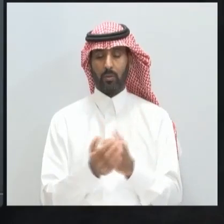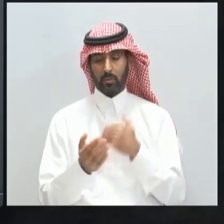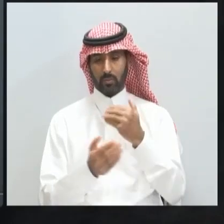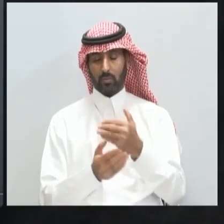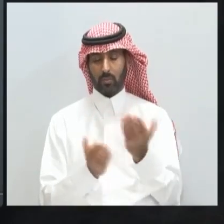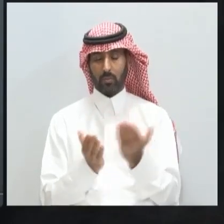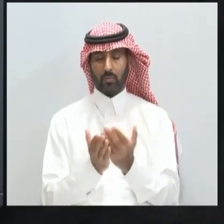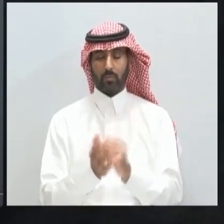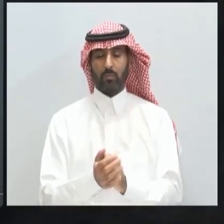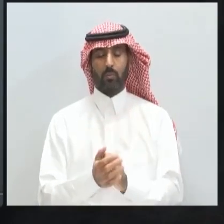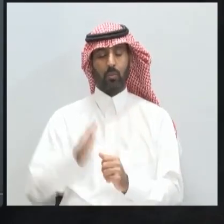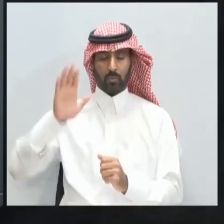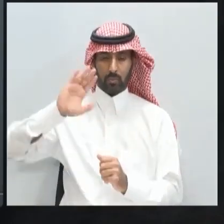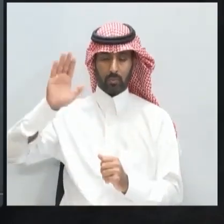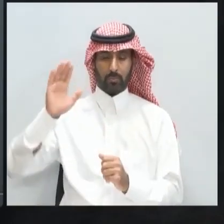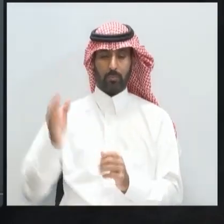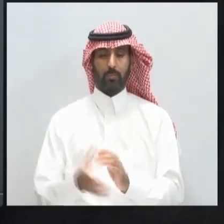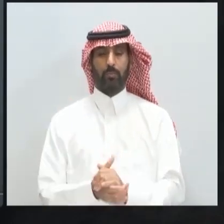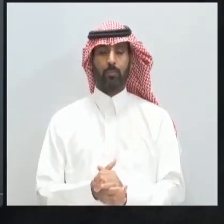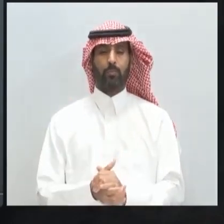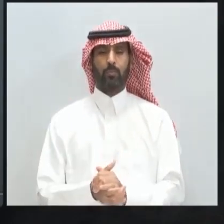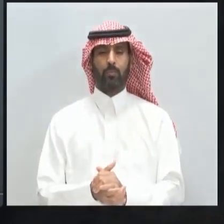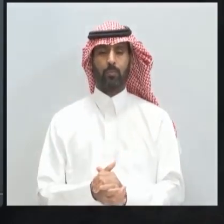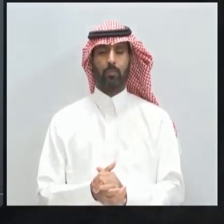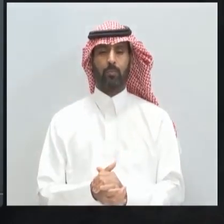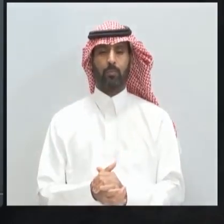قادم والسلام عليكم ورحمه الله wabarakatuh